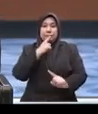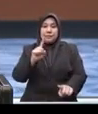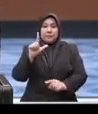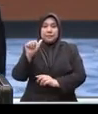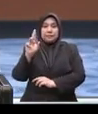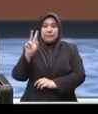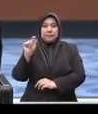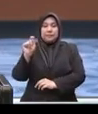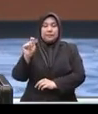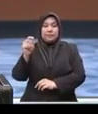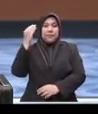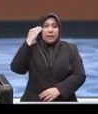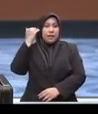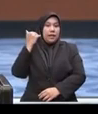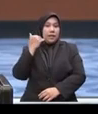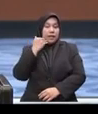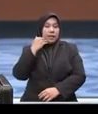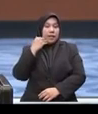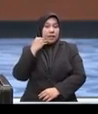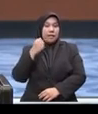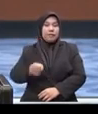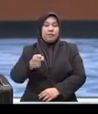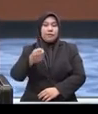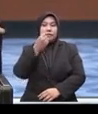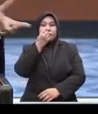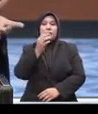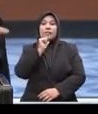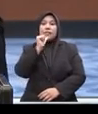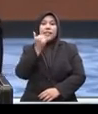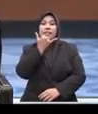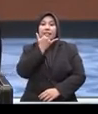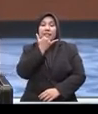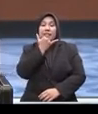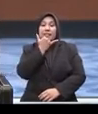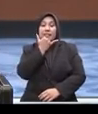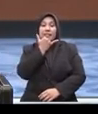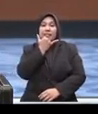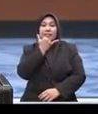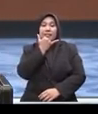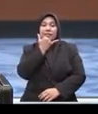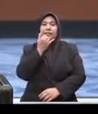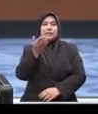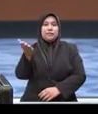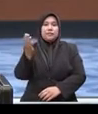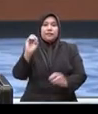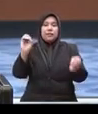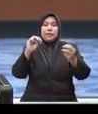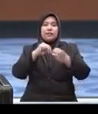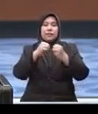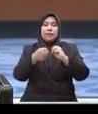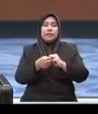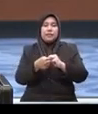Hakim mengatakan tidak bersalah itu kata kita banyak